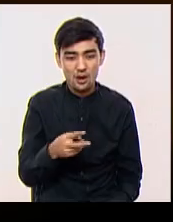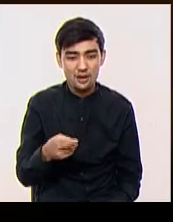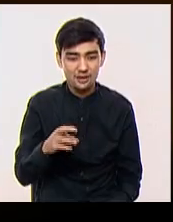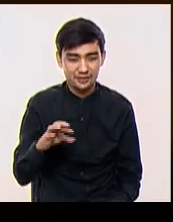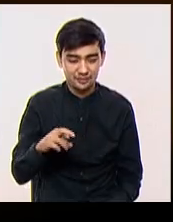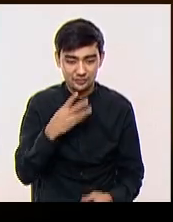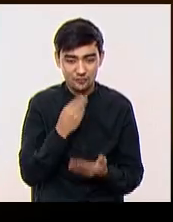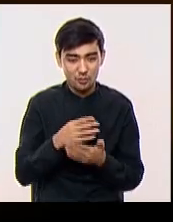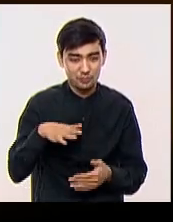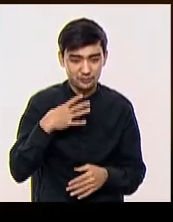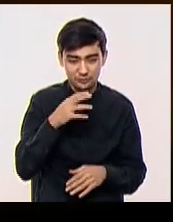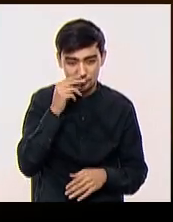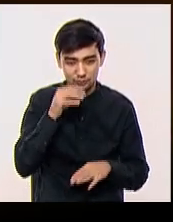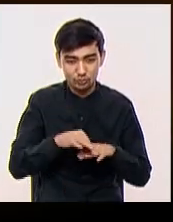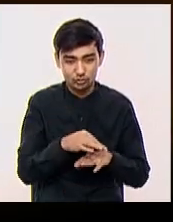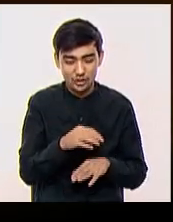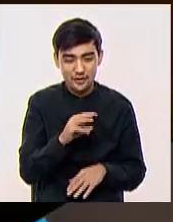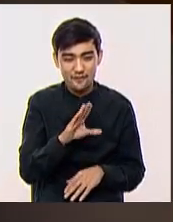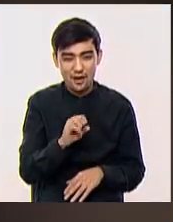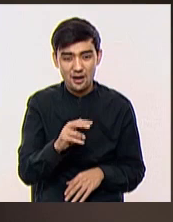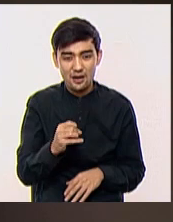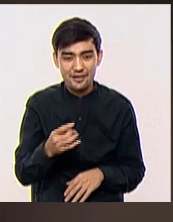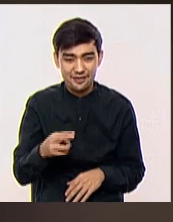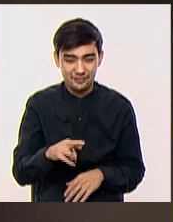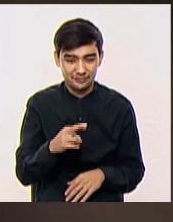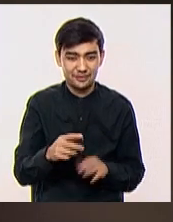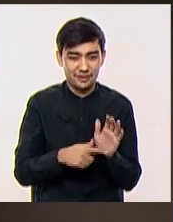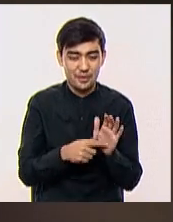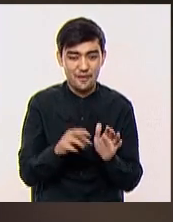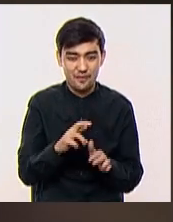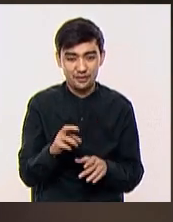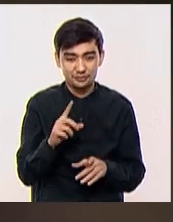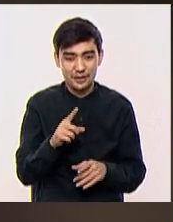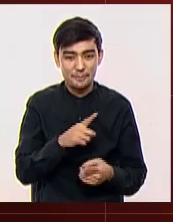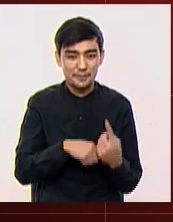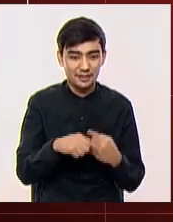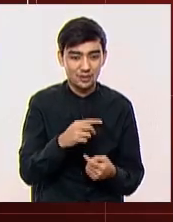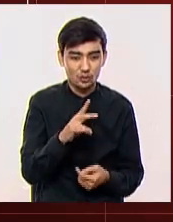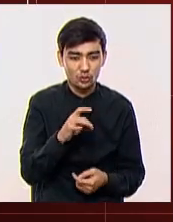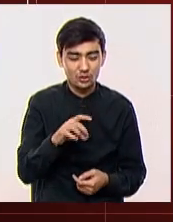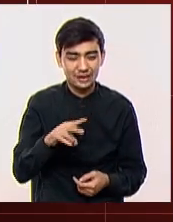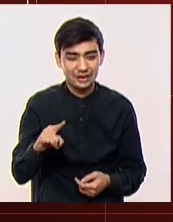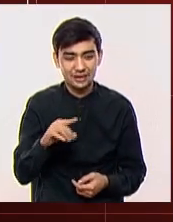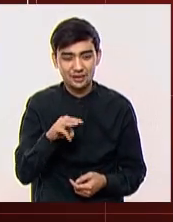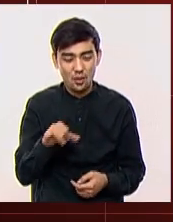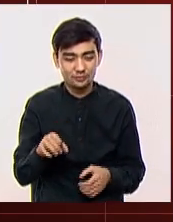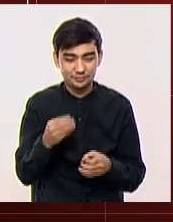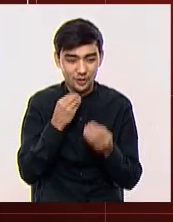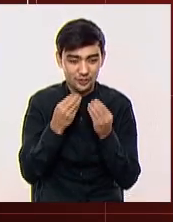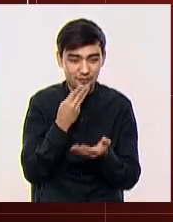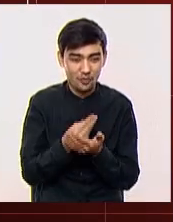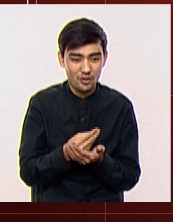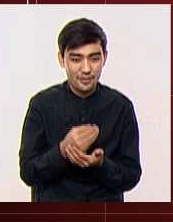вести пропавшего бывшего мужа Валерия Букарева. 7 января он отправился в сторону бизнес-центра Нур-Лутау, чтобы отнести продукты